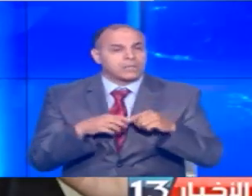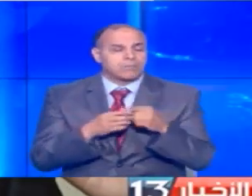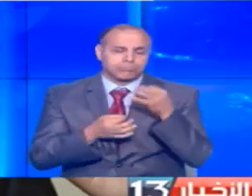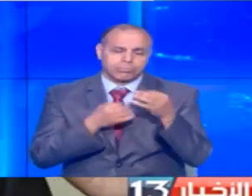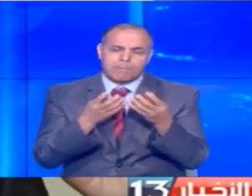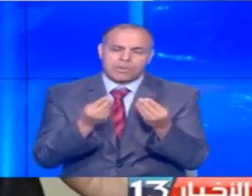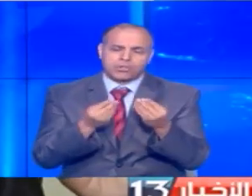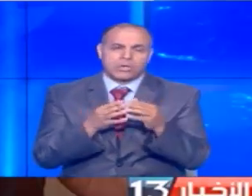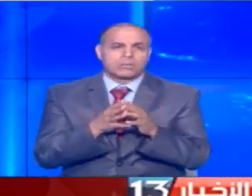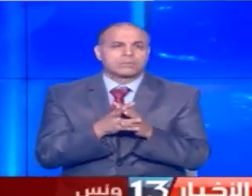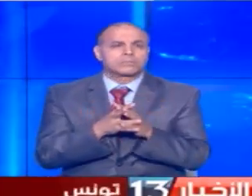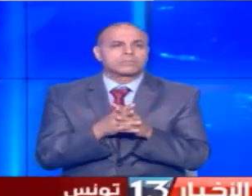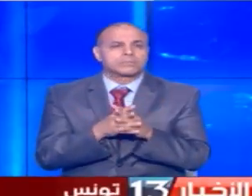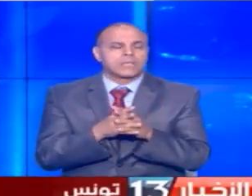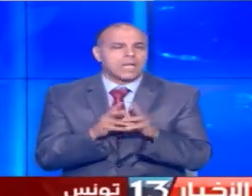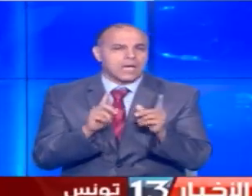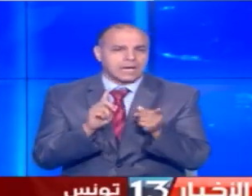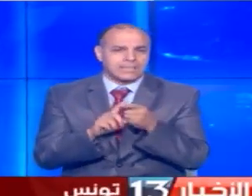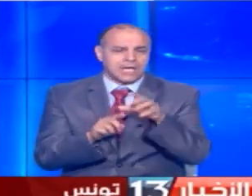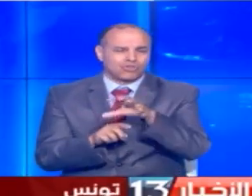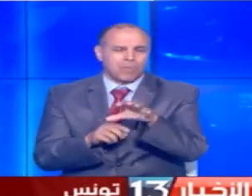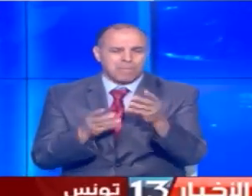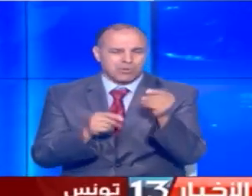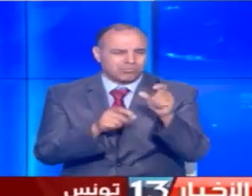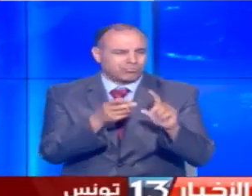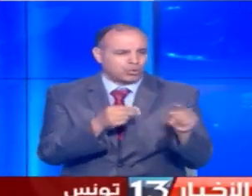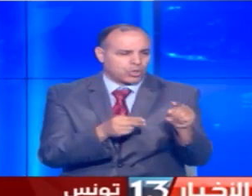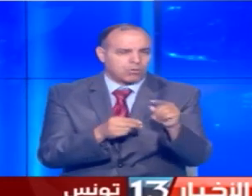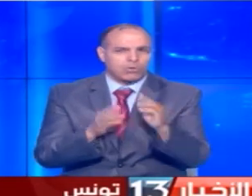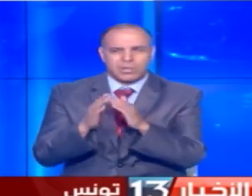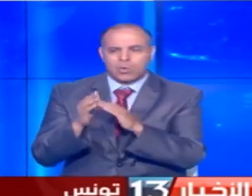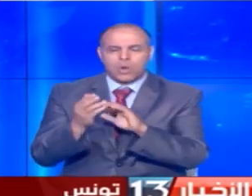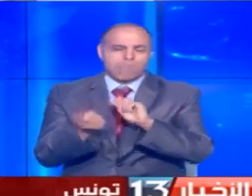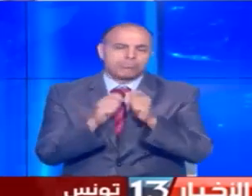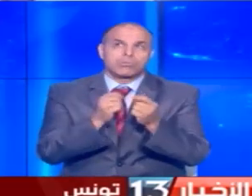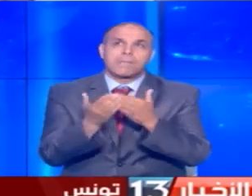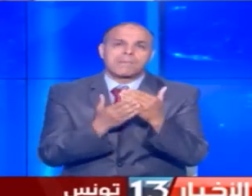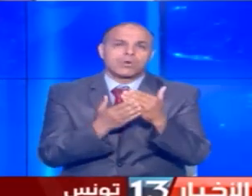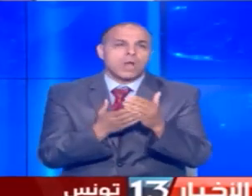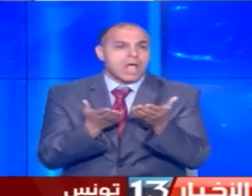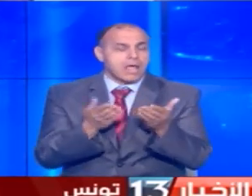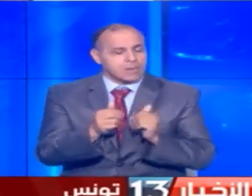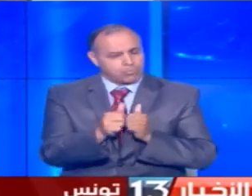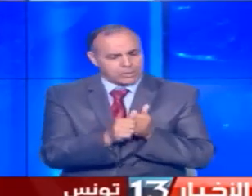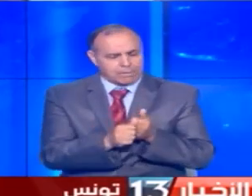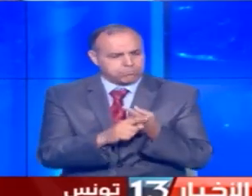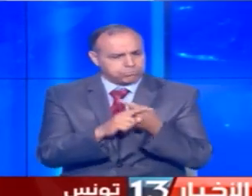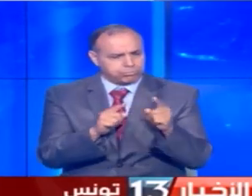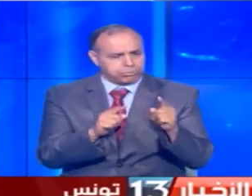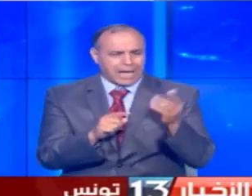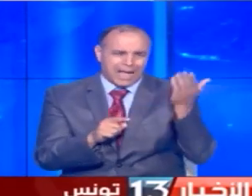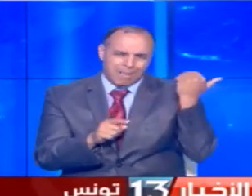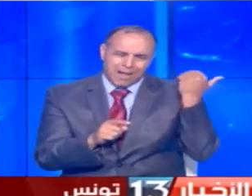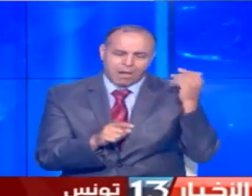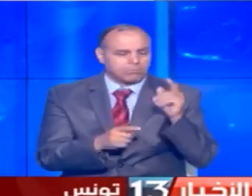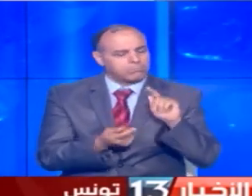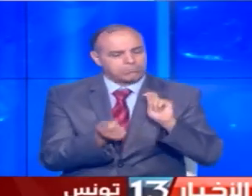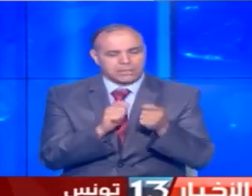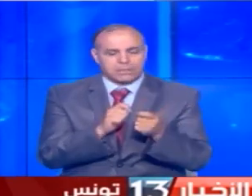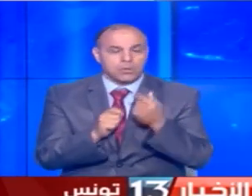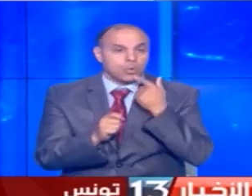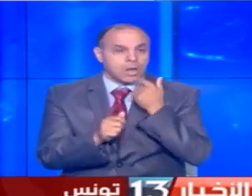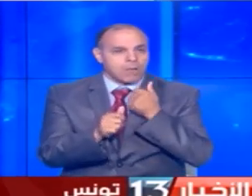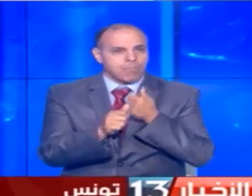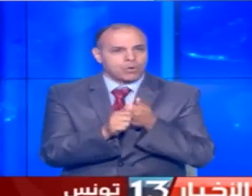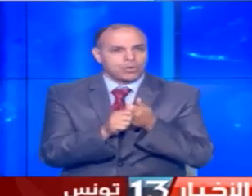برشا الإعلام اللي يخص الأحياء الشعبية ويخص تهذيب وتجديد العمر. هذه مش تكون متابعة تختلف على الطريقة التقليدية باعتبار أنه متابعة